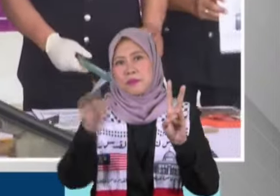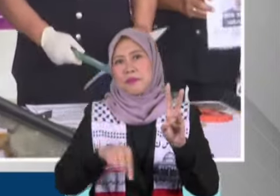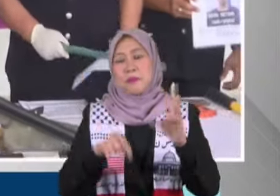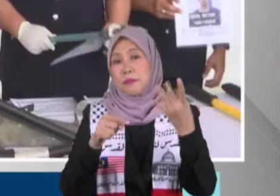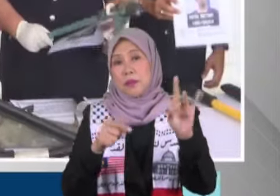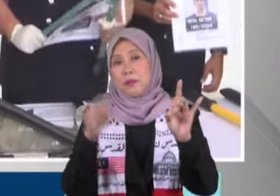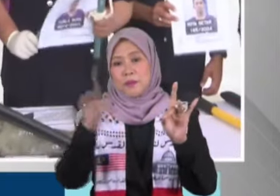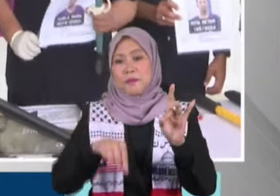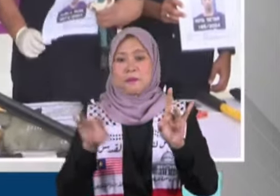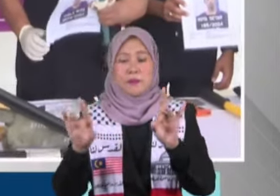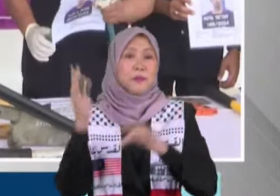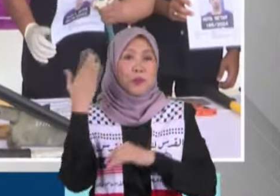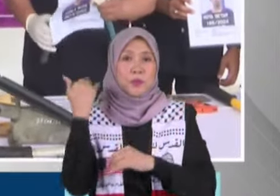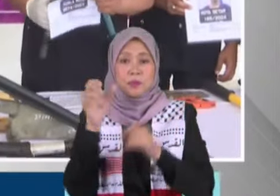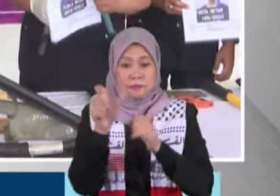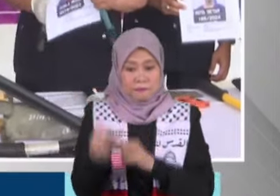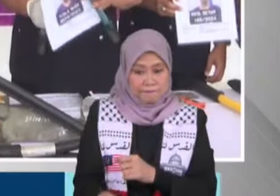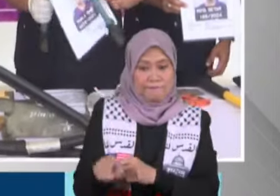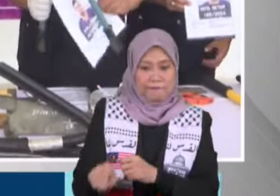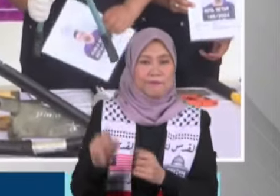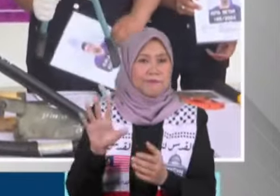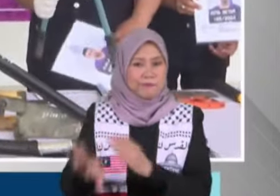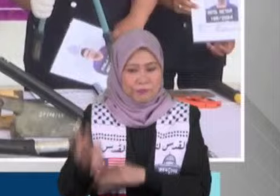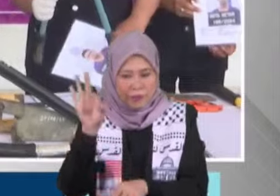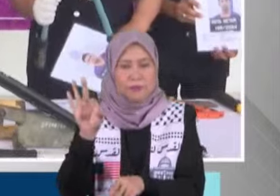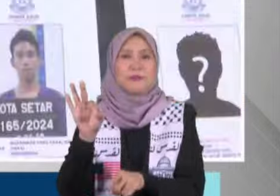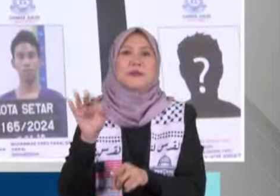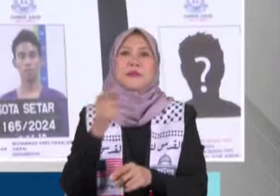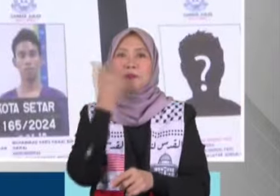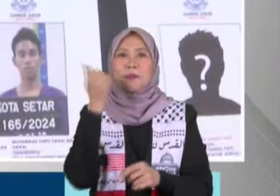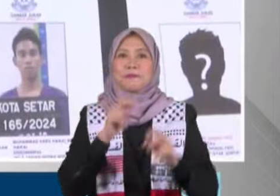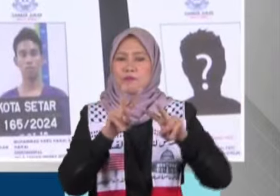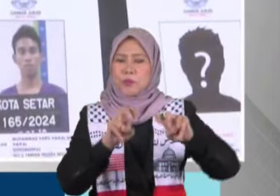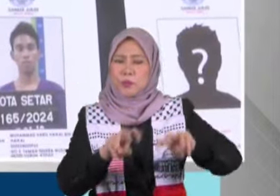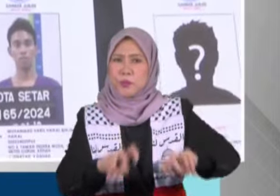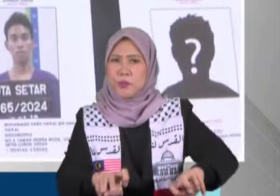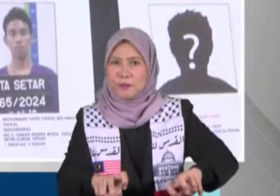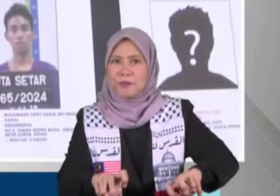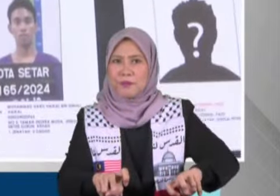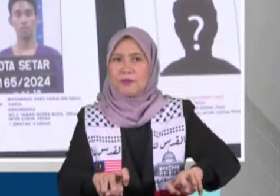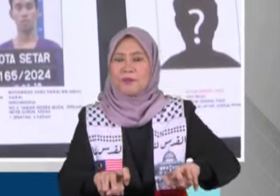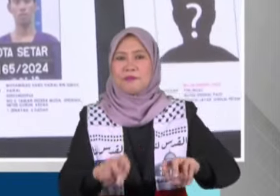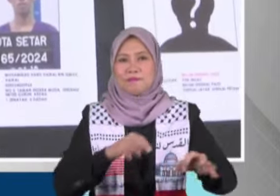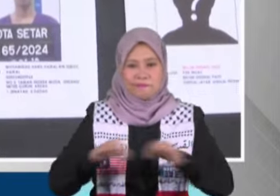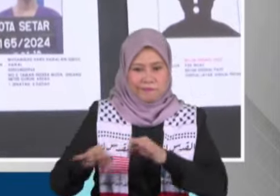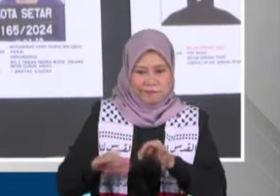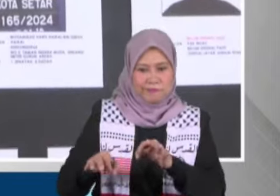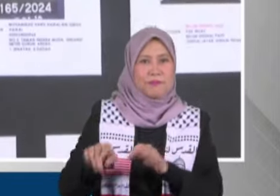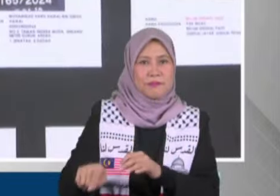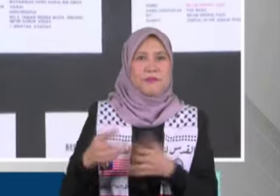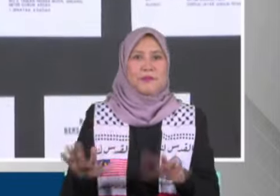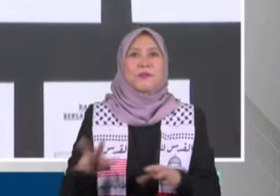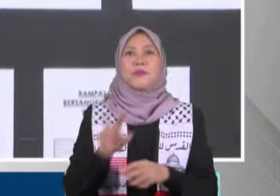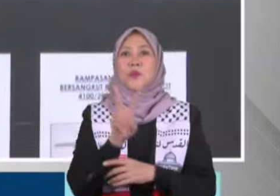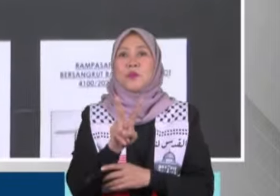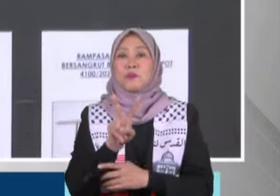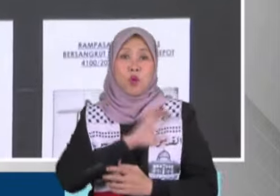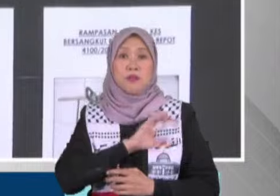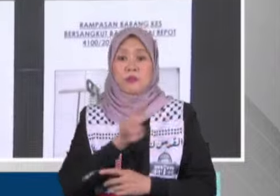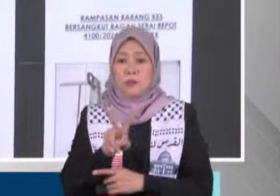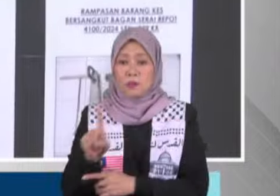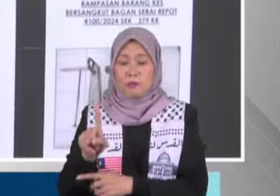Polis Perak berkata, identiti suspek telah dikenal pasti hasil keterangan saksi dan siasatan. Polis sebelum ini telah menahan 21 lelaki